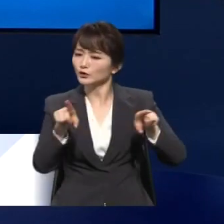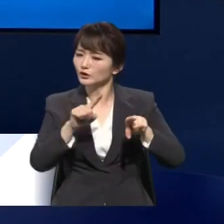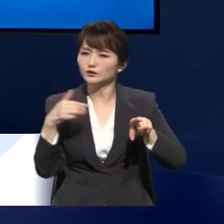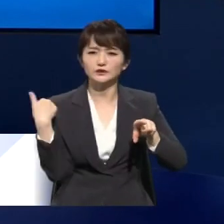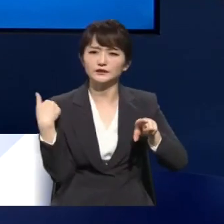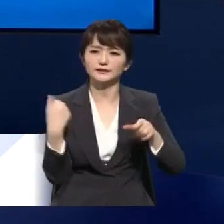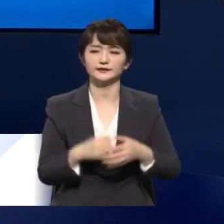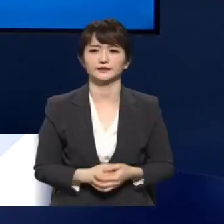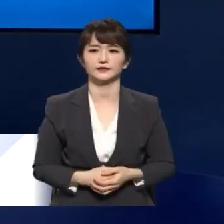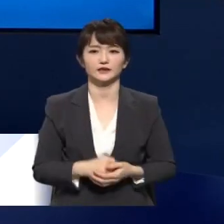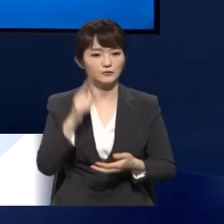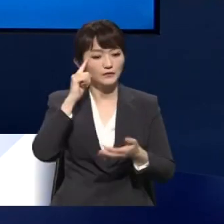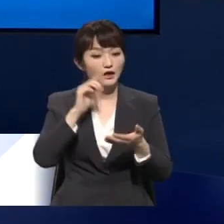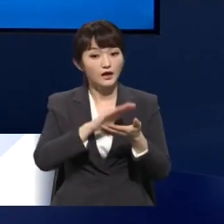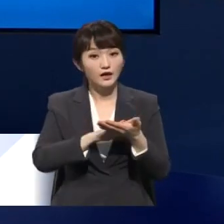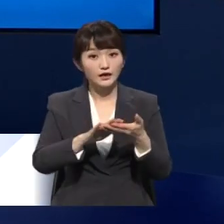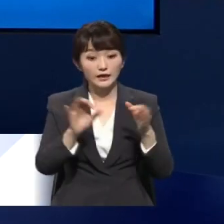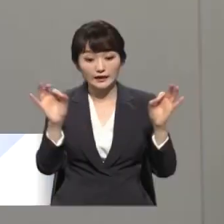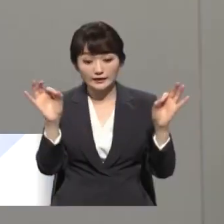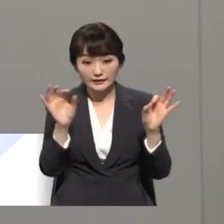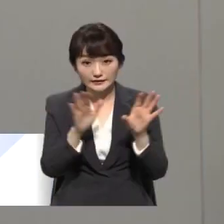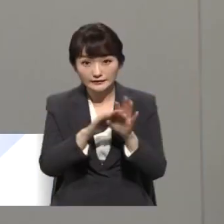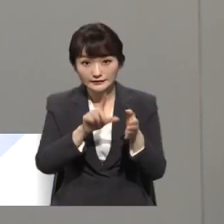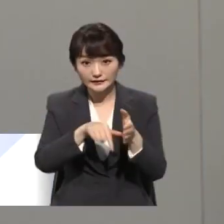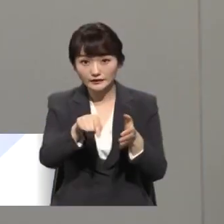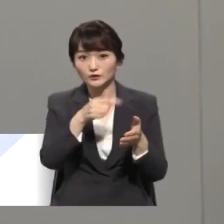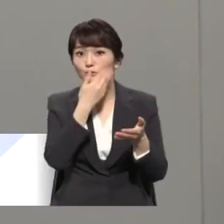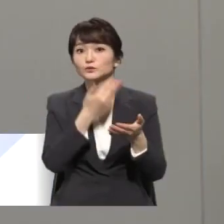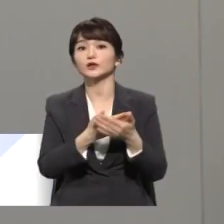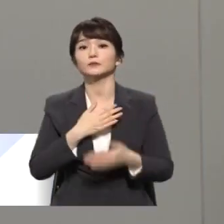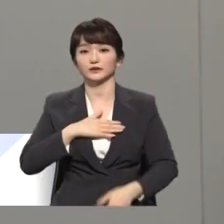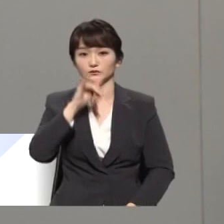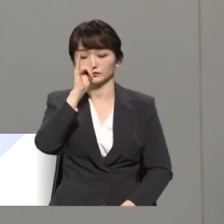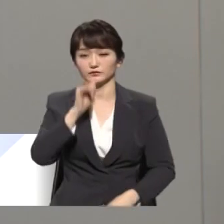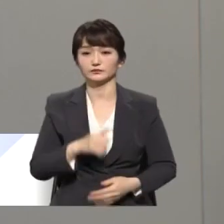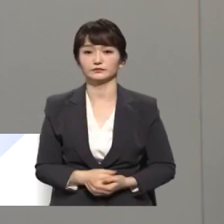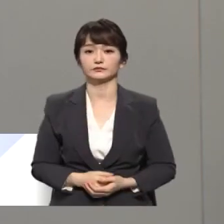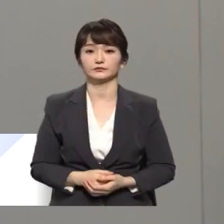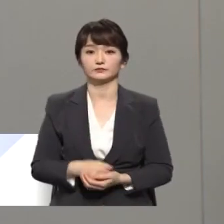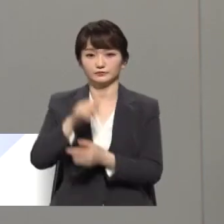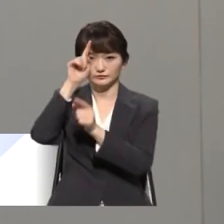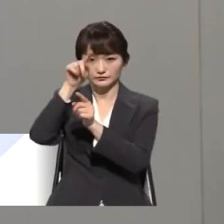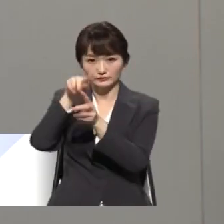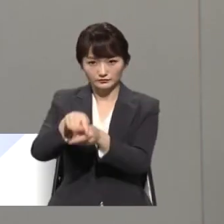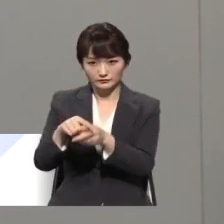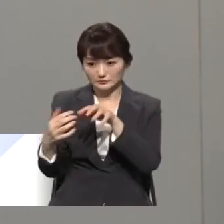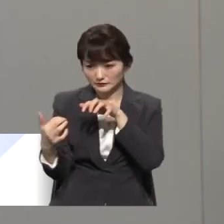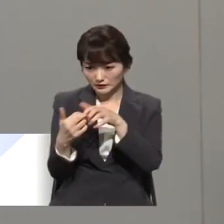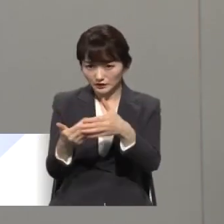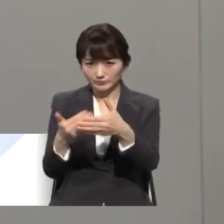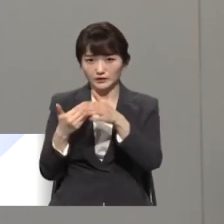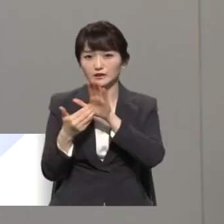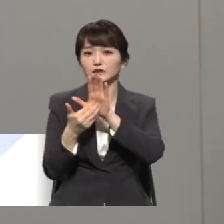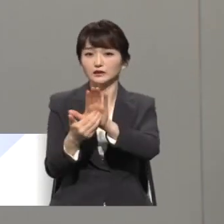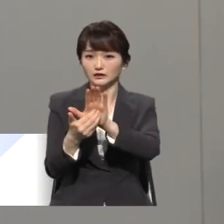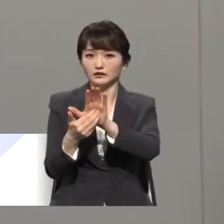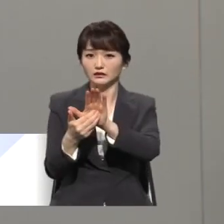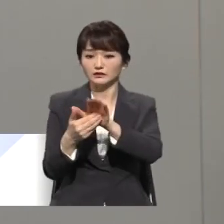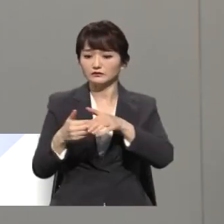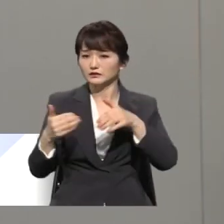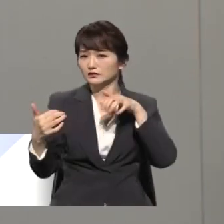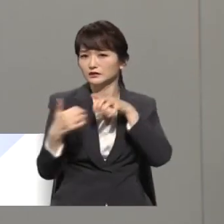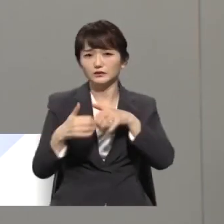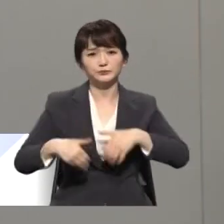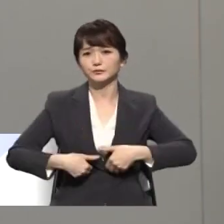때라야 만 그 소중함을 알게 됩니다 그렇기 때문에 이제 명 후보는 전쟁을 미리 막고 전쟁 할 필요가